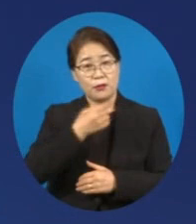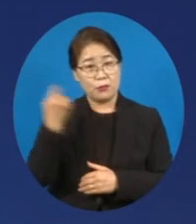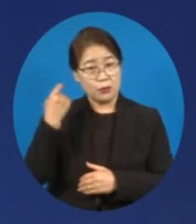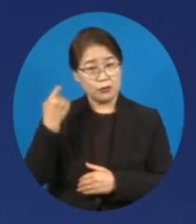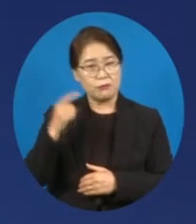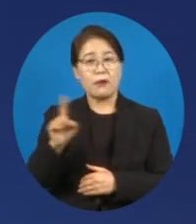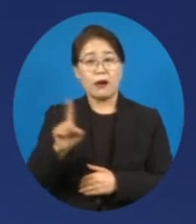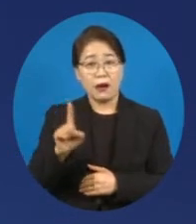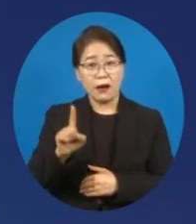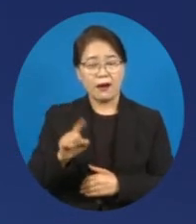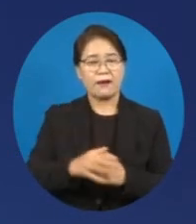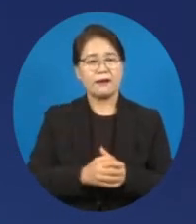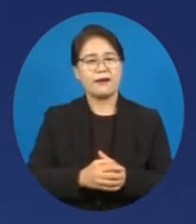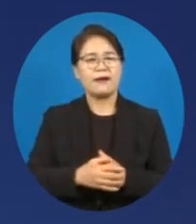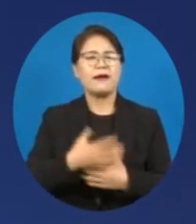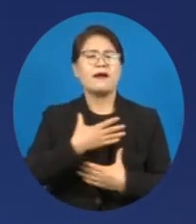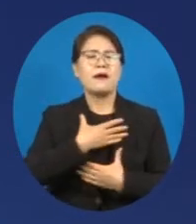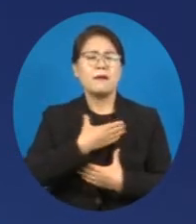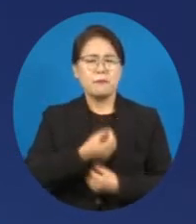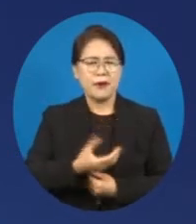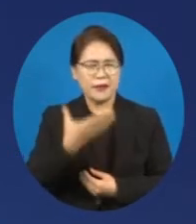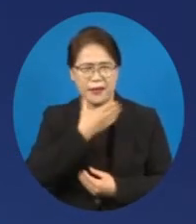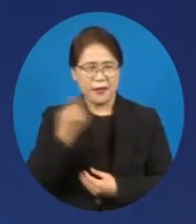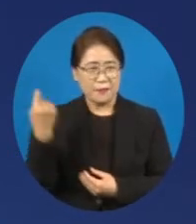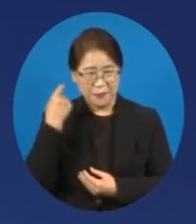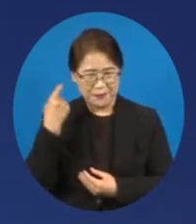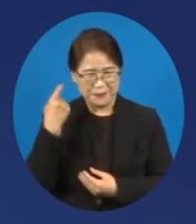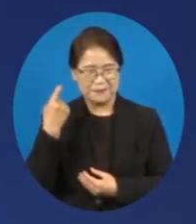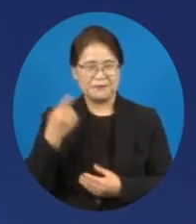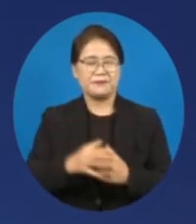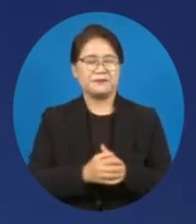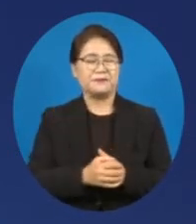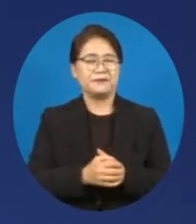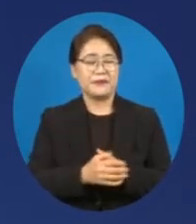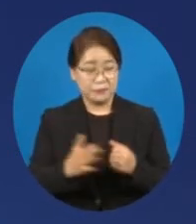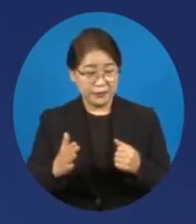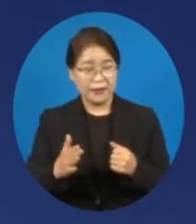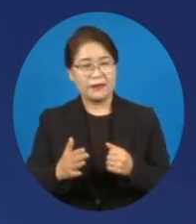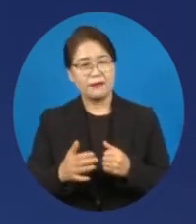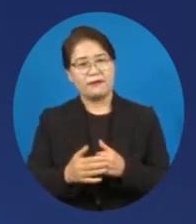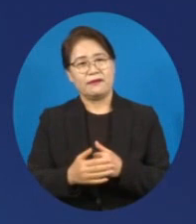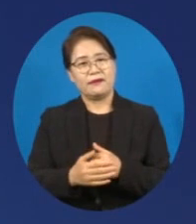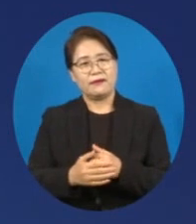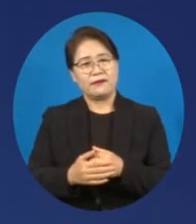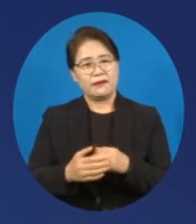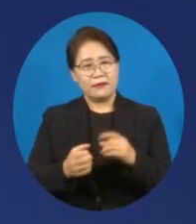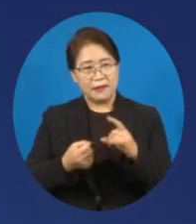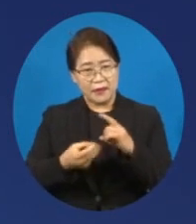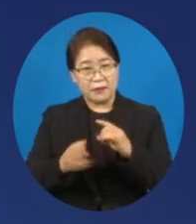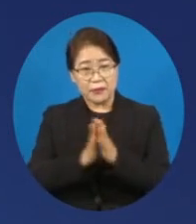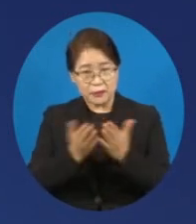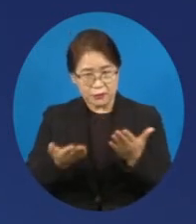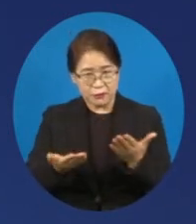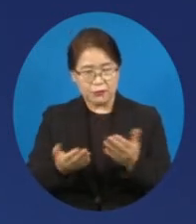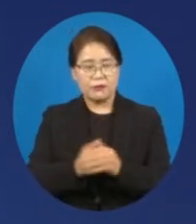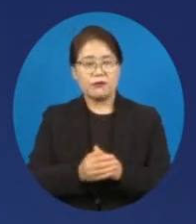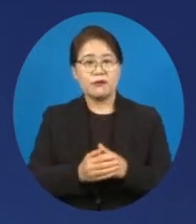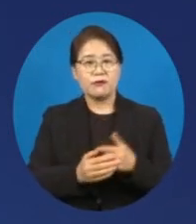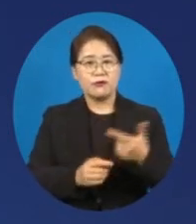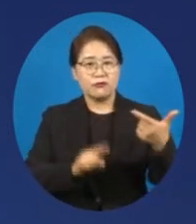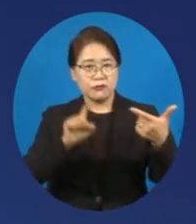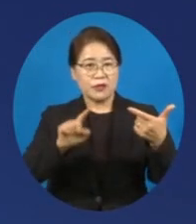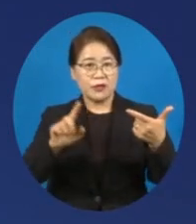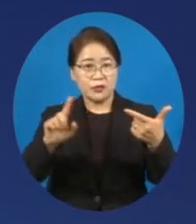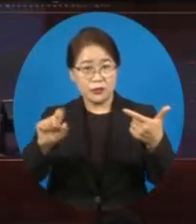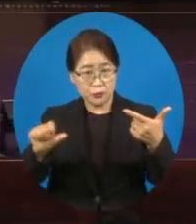어떤 복음이죠 평안의 복음입니다 그래서 에베소 6장 15절에 보게 되면 이런 말씀이 있어요 다